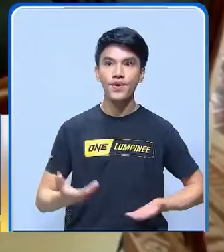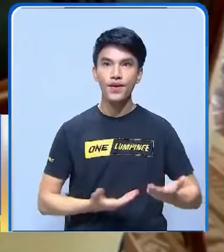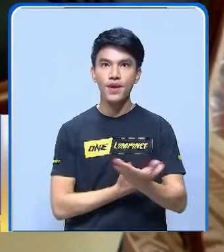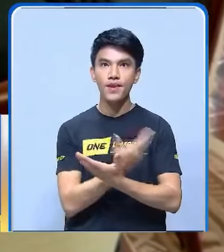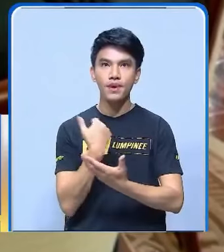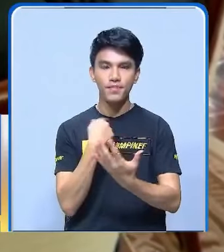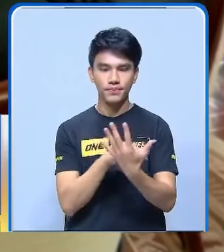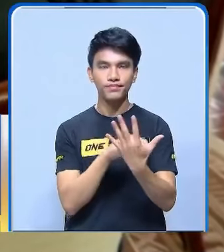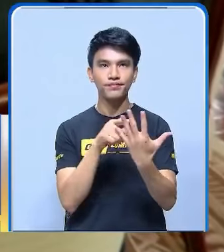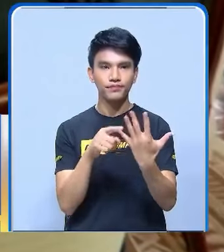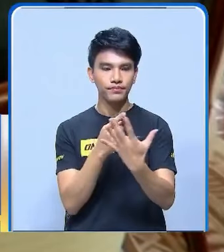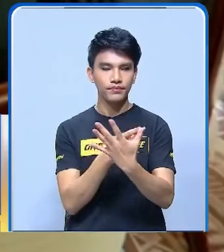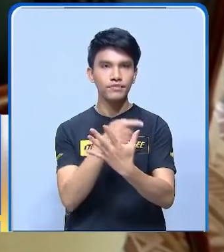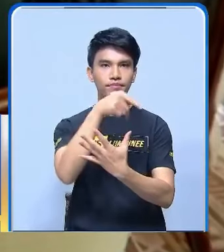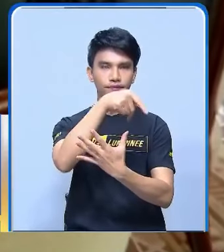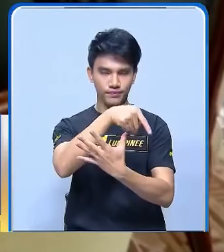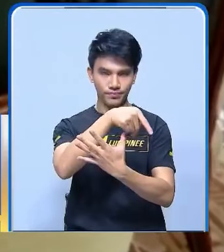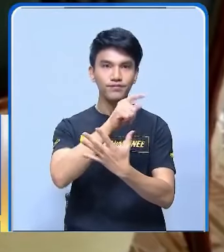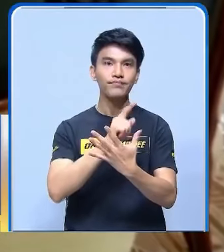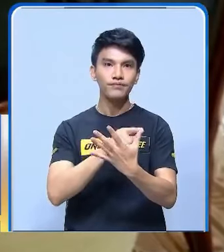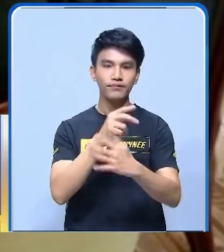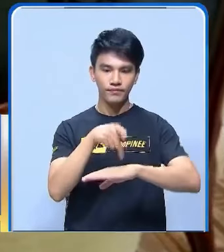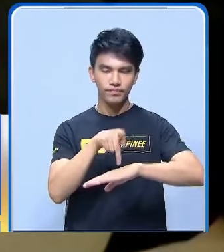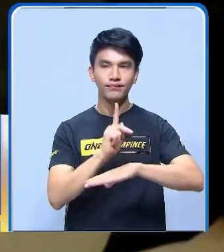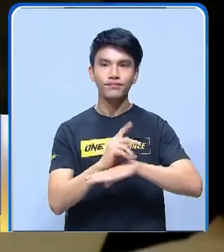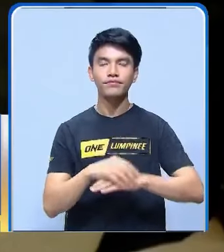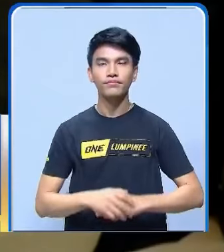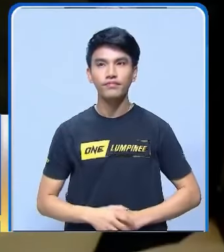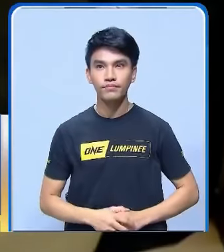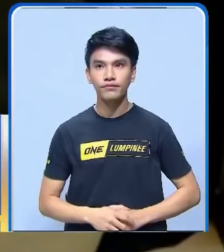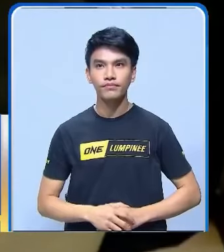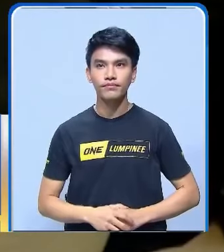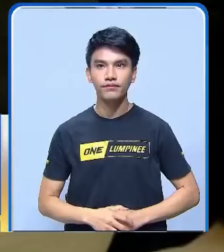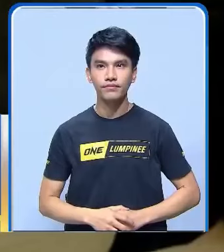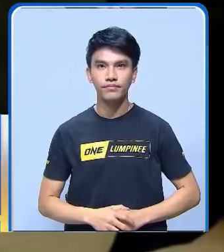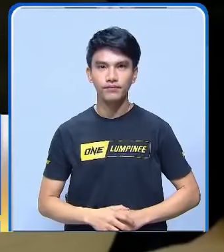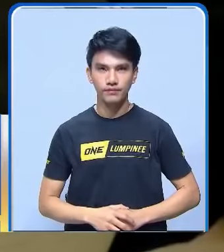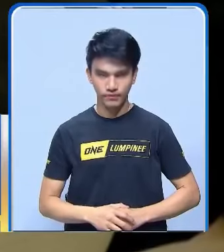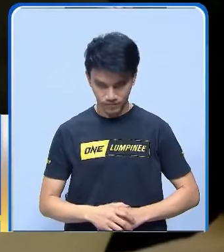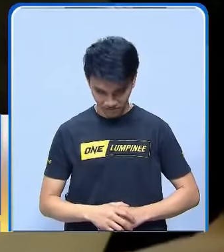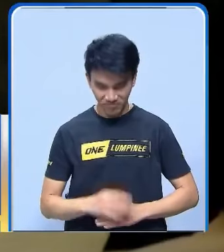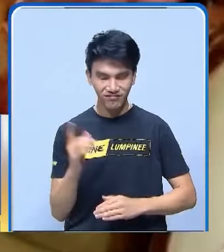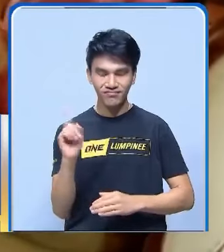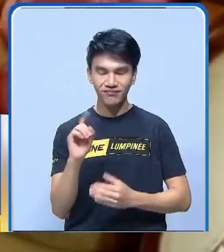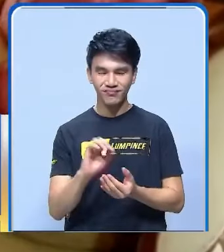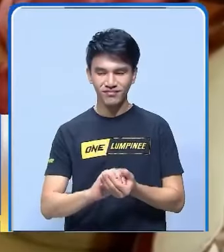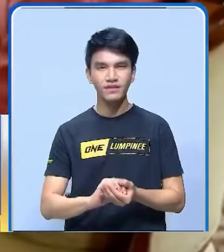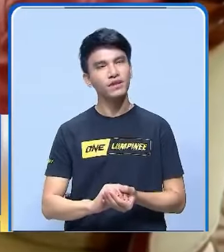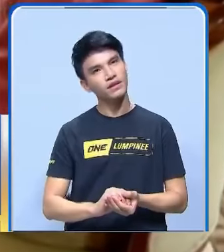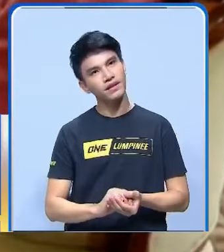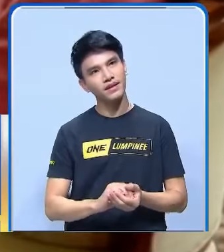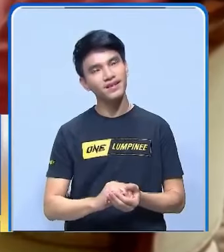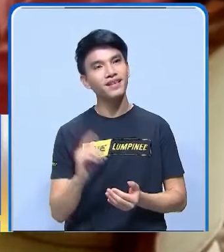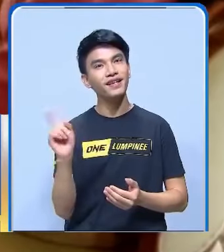คะก็อย่างเช่นคุณพันศักดิ์วินยรัตน์ประธานที่ปรึกษานะคะหรือว่าเรียกว่ากุนซือหูกระต่ายนั่นเองเพราะว่าท่านจะมีลักษณะพิเศ